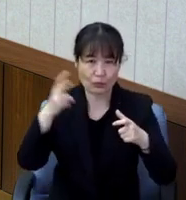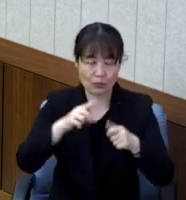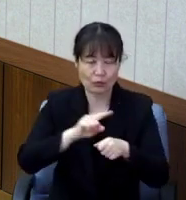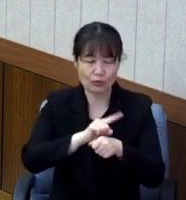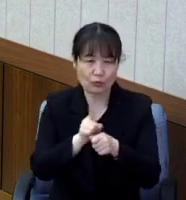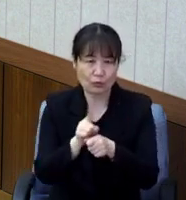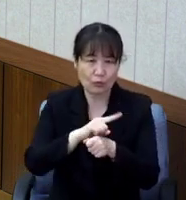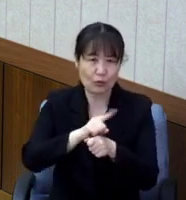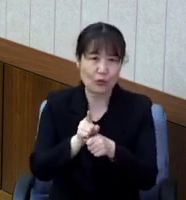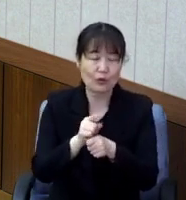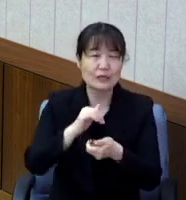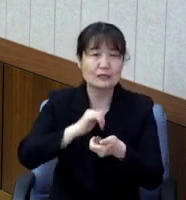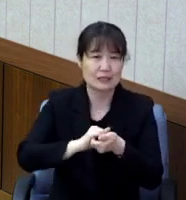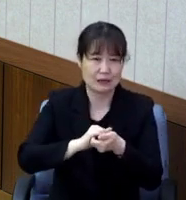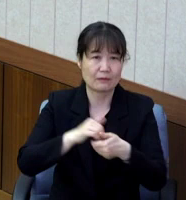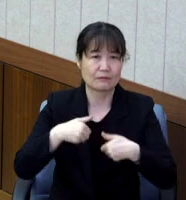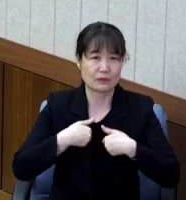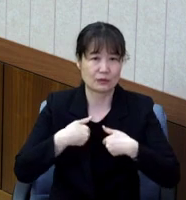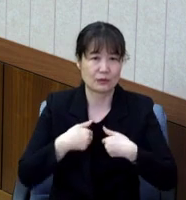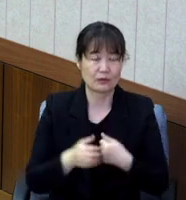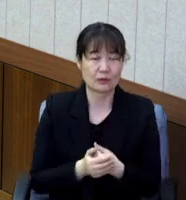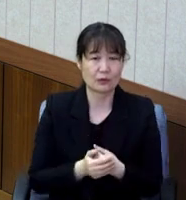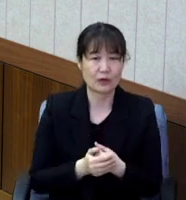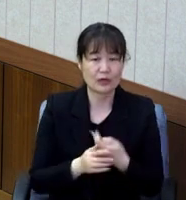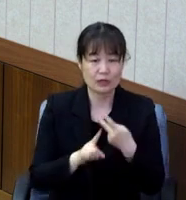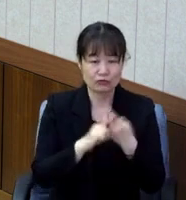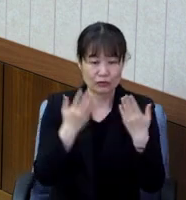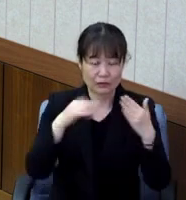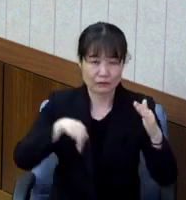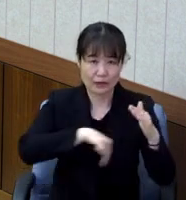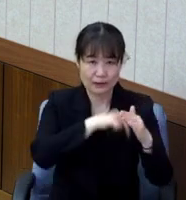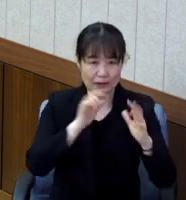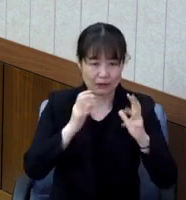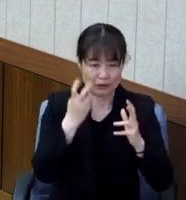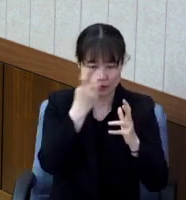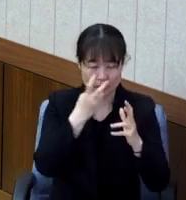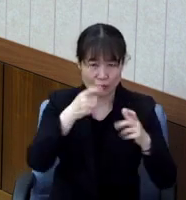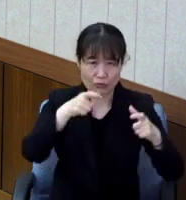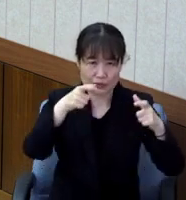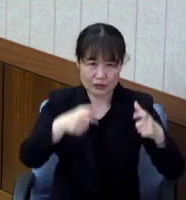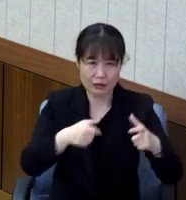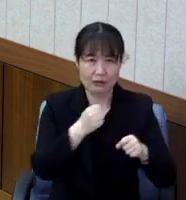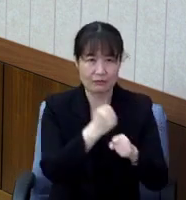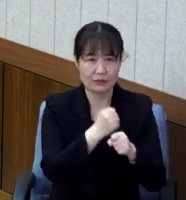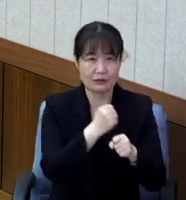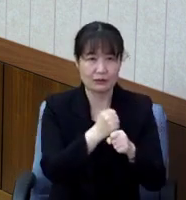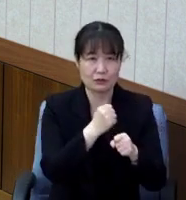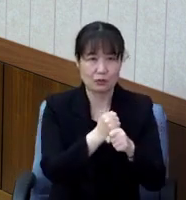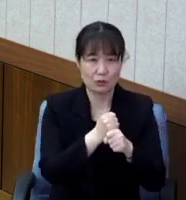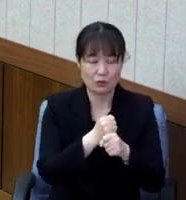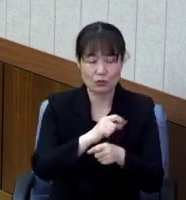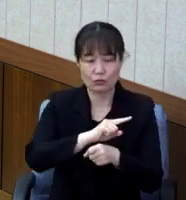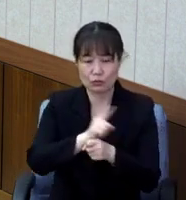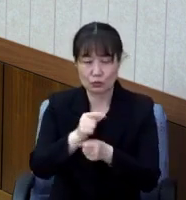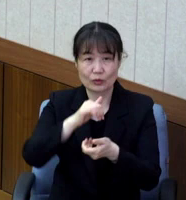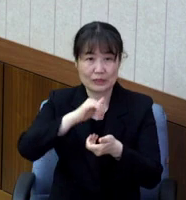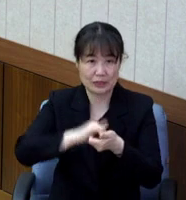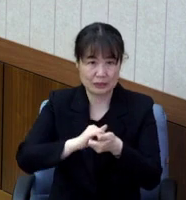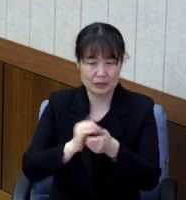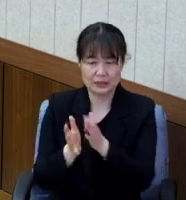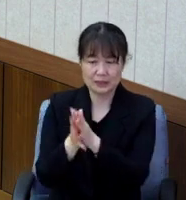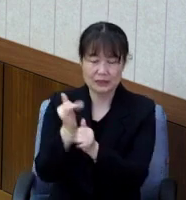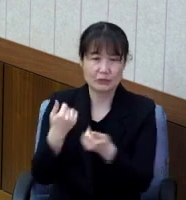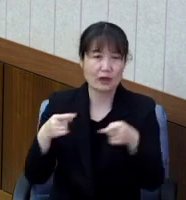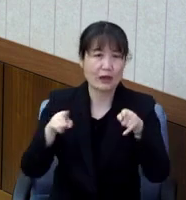문제입니다. 서강로 훈민중학교 주변의 어린이 보호구역 지정과 속도 제한은 지역 주민과의